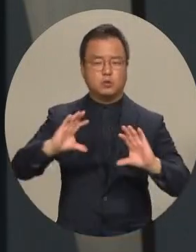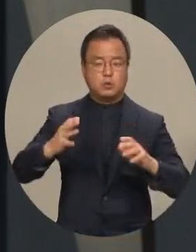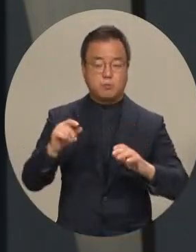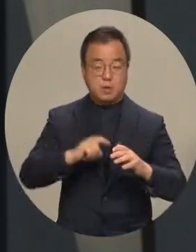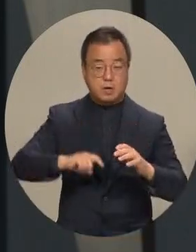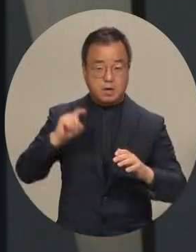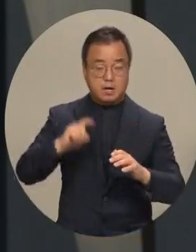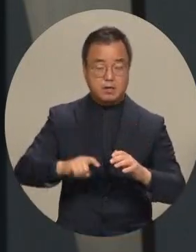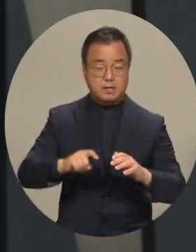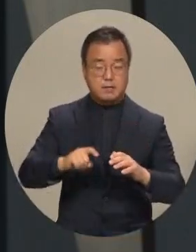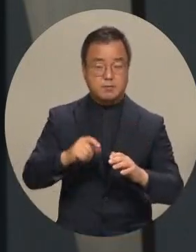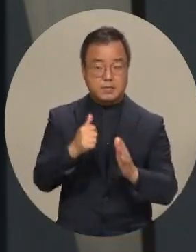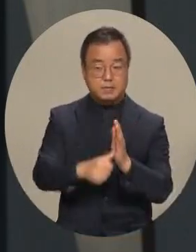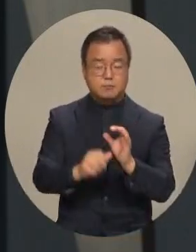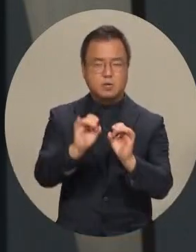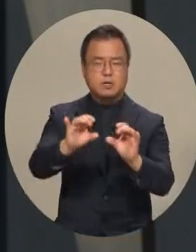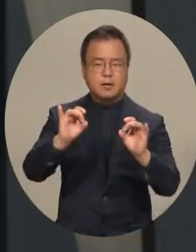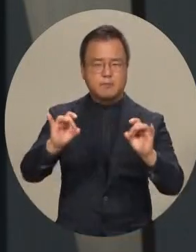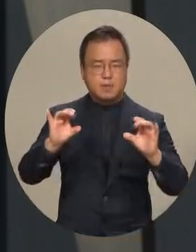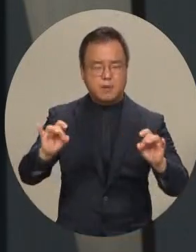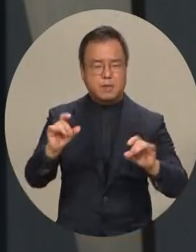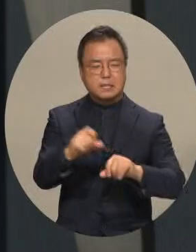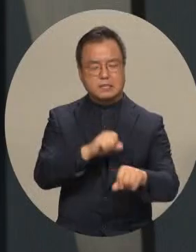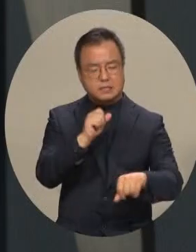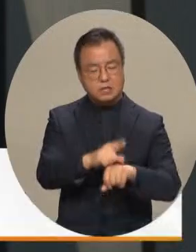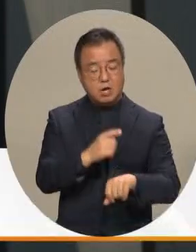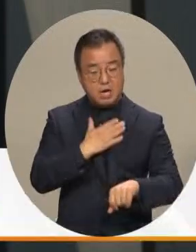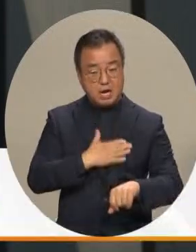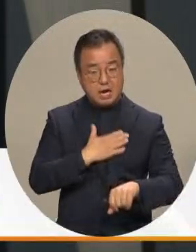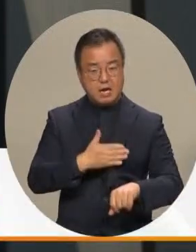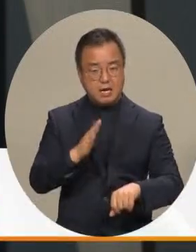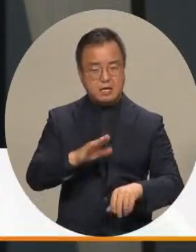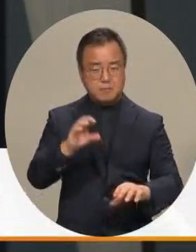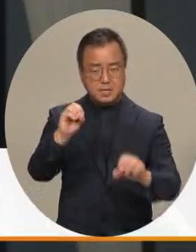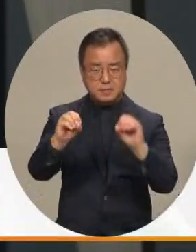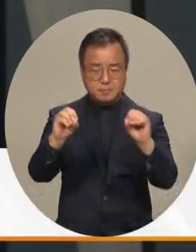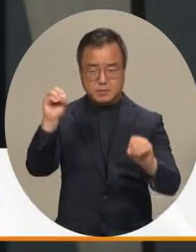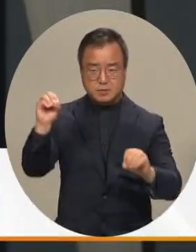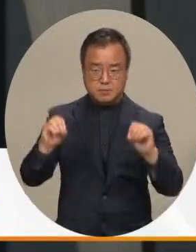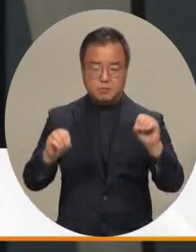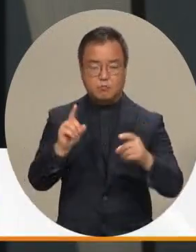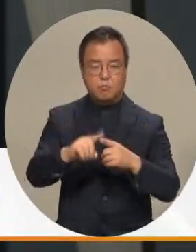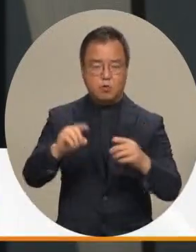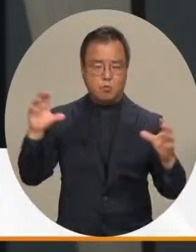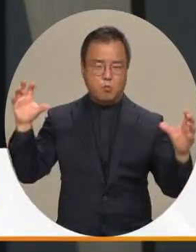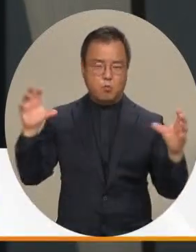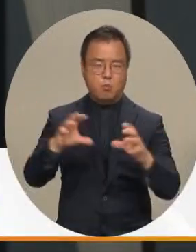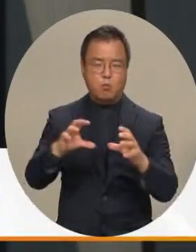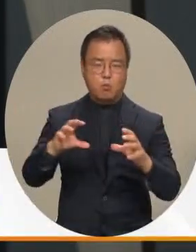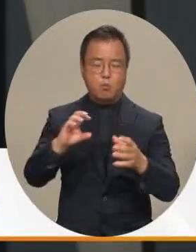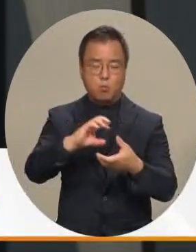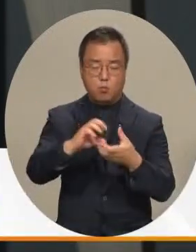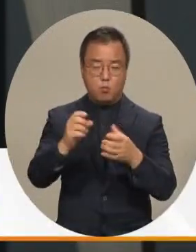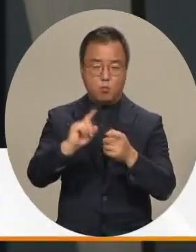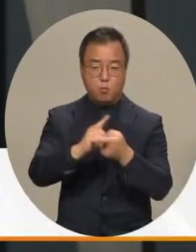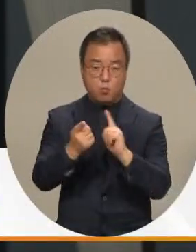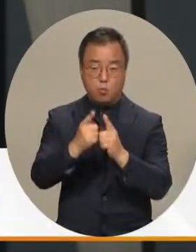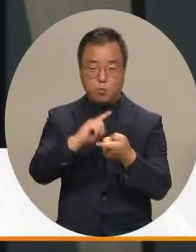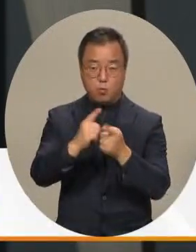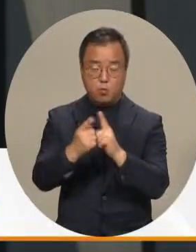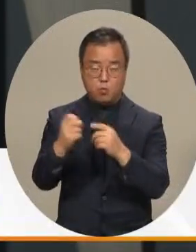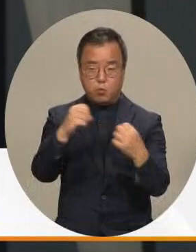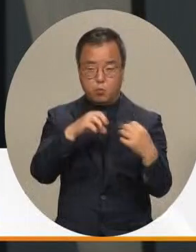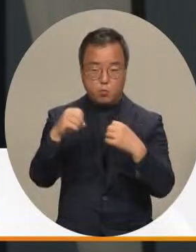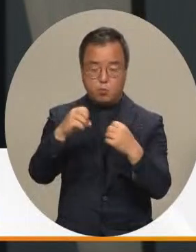종종 입자 개별의 특성을 잘 이해했음에도 불구하고 입자들이 다 같이 모여 있는 상태에서 상호작용을 통해서 나타나는